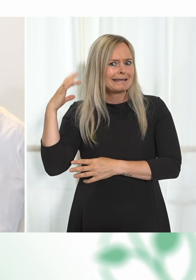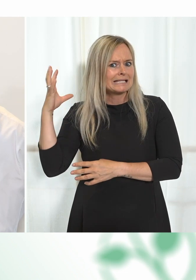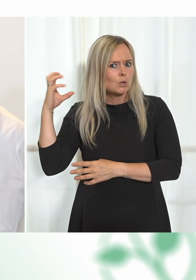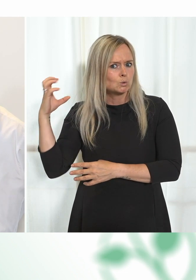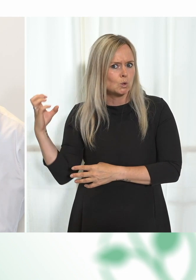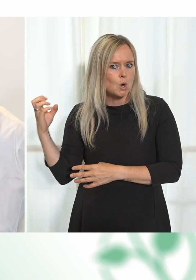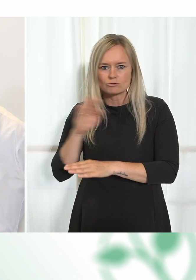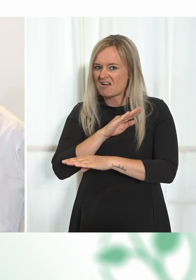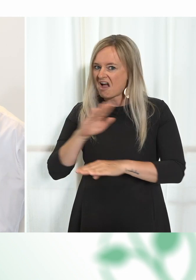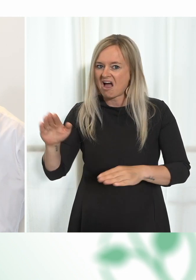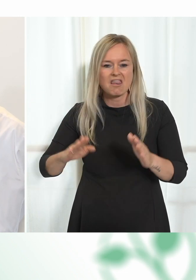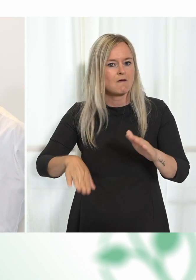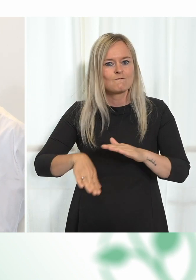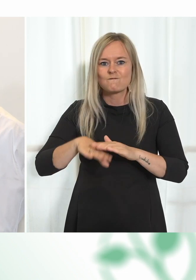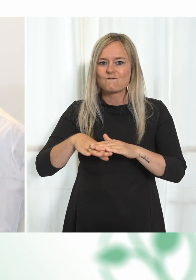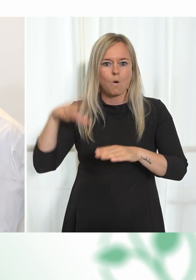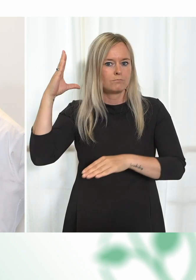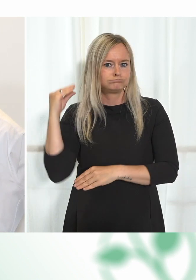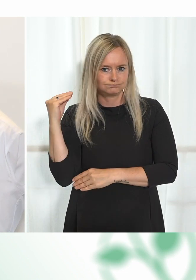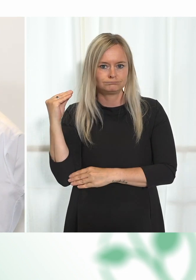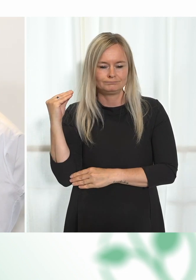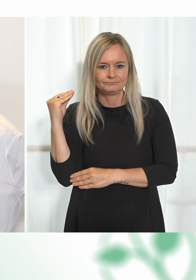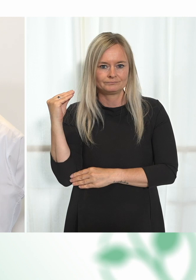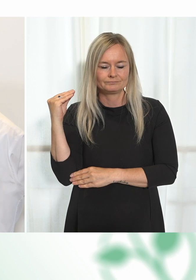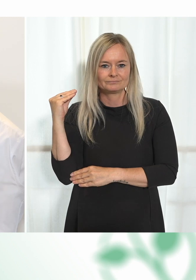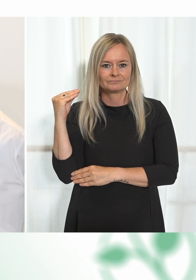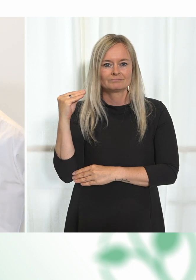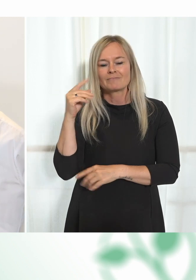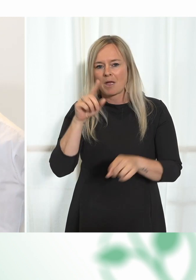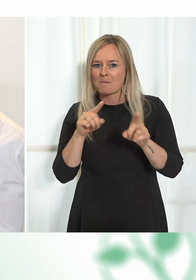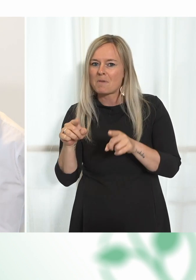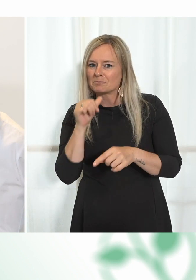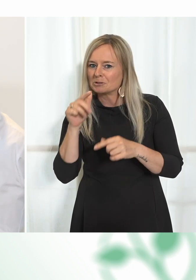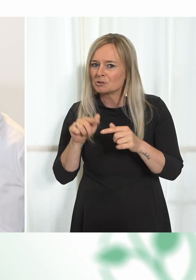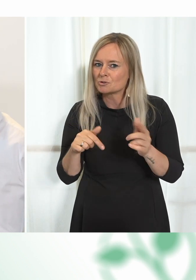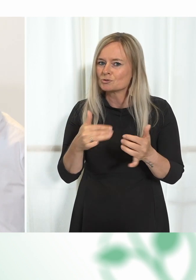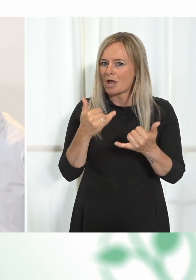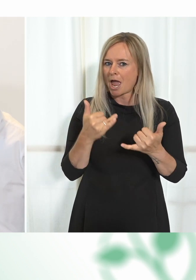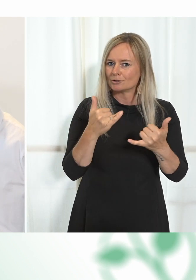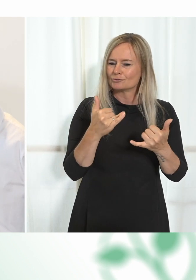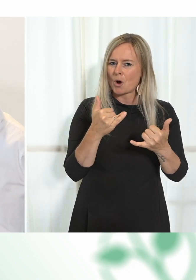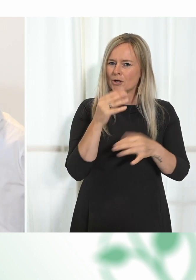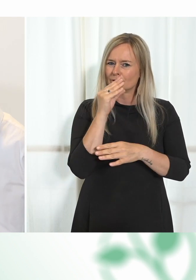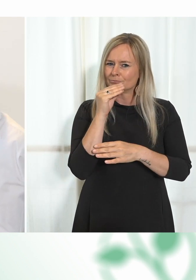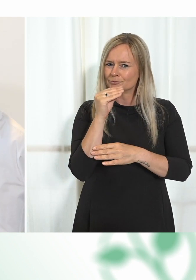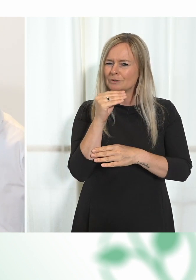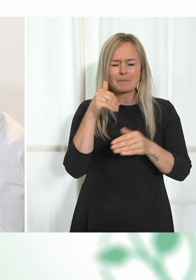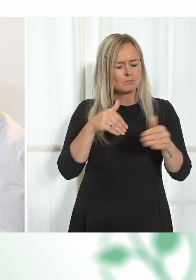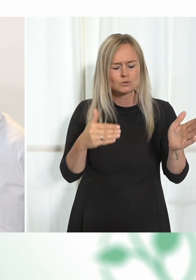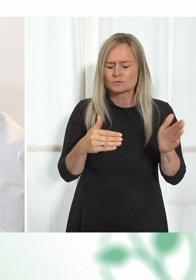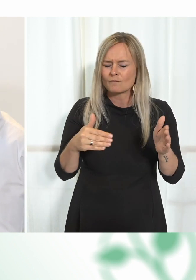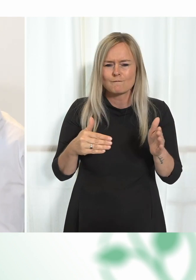alle weg. Also das ist ja gar nicht so schlecht manchmal, oder? Also ja, manchmal schon, aber halt das Sprechen sehr leise war, man muss sich dann trotzdem sehr